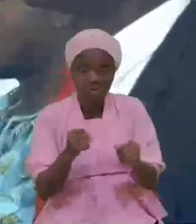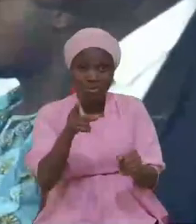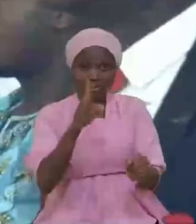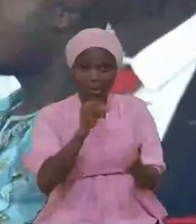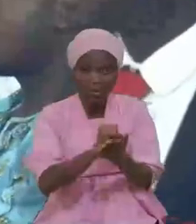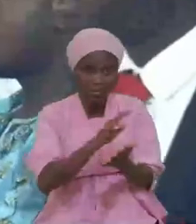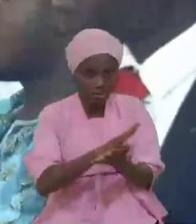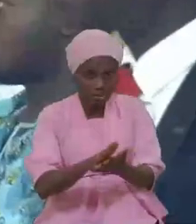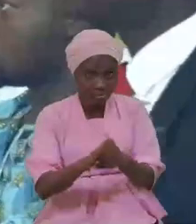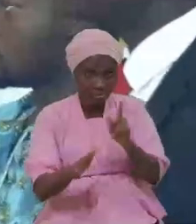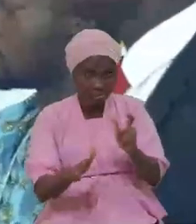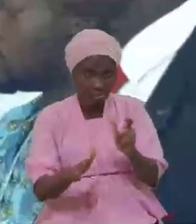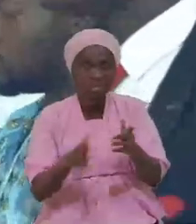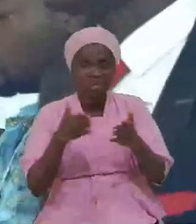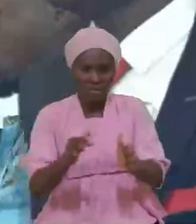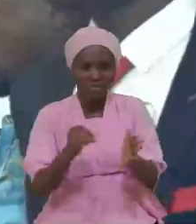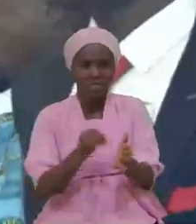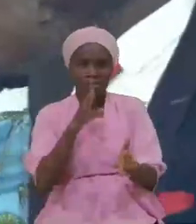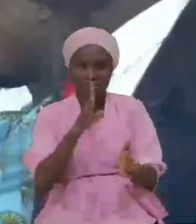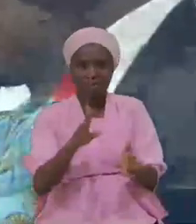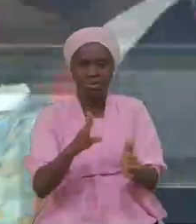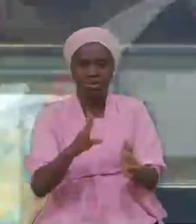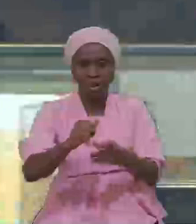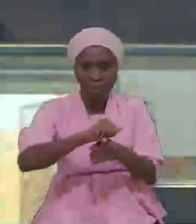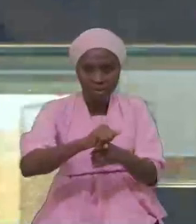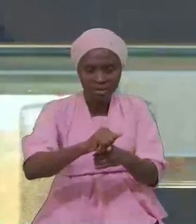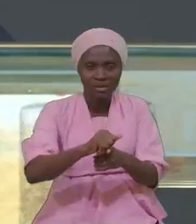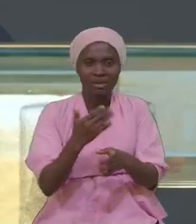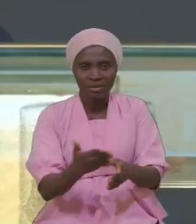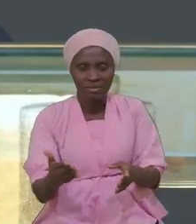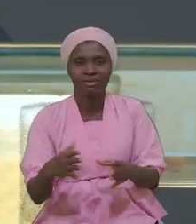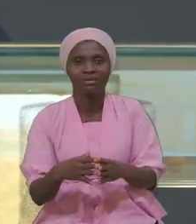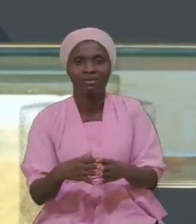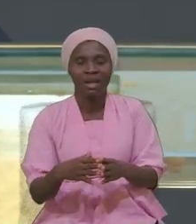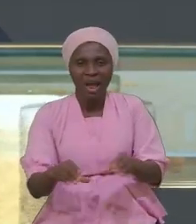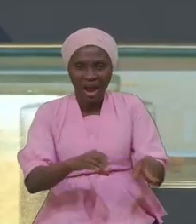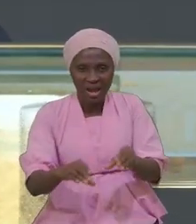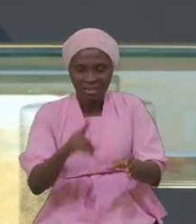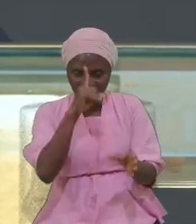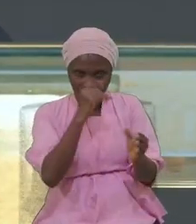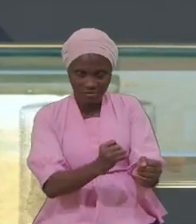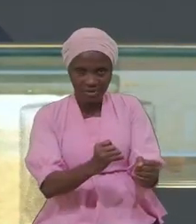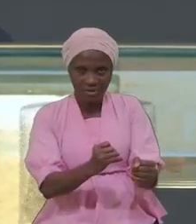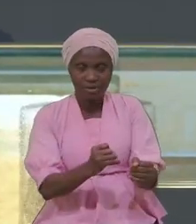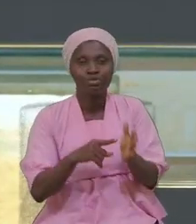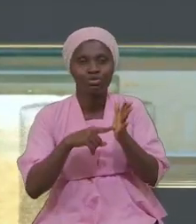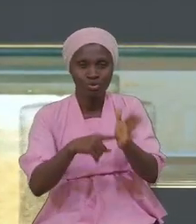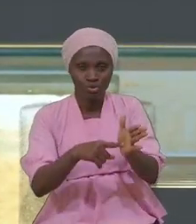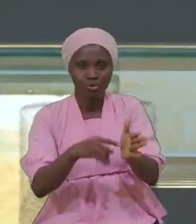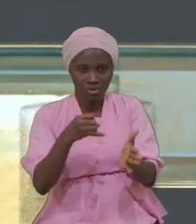que cela soit une foi vivante, une foi active. Montre-le